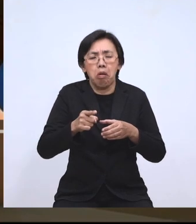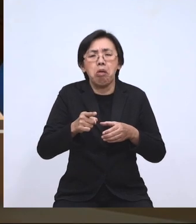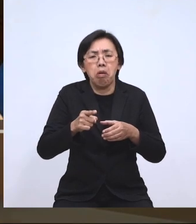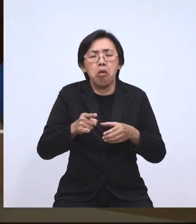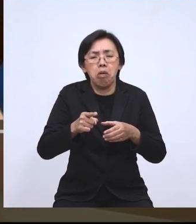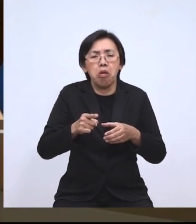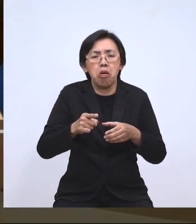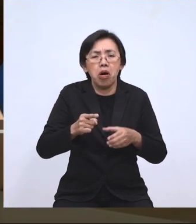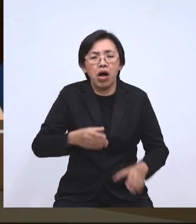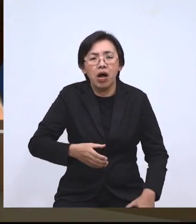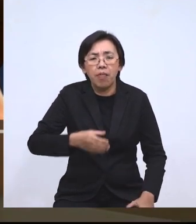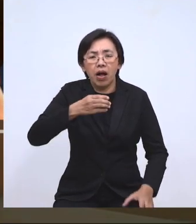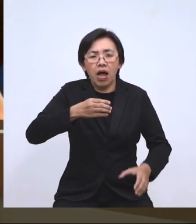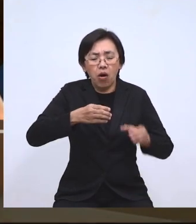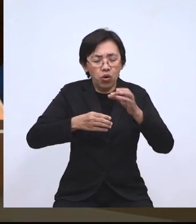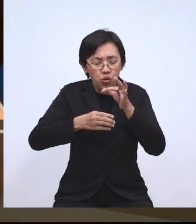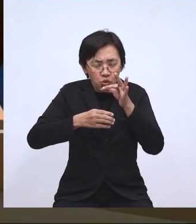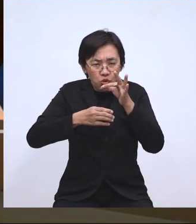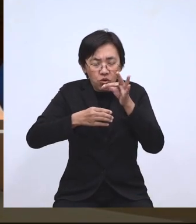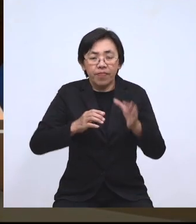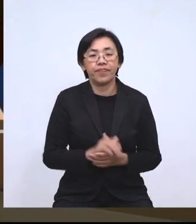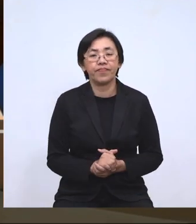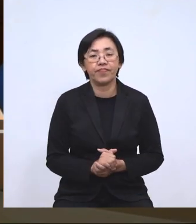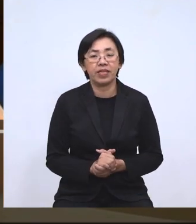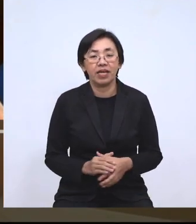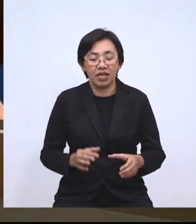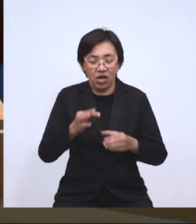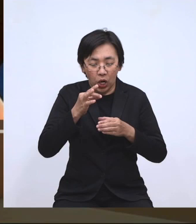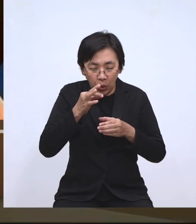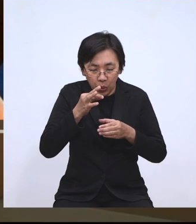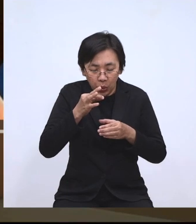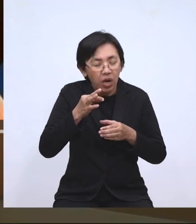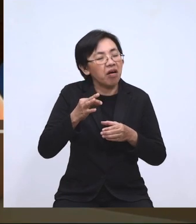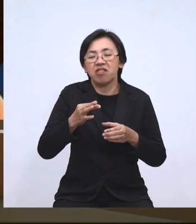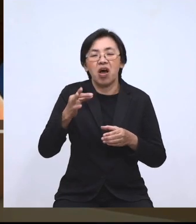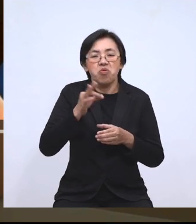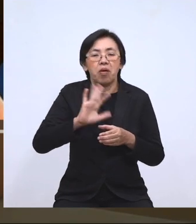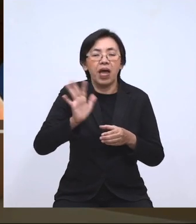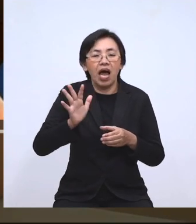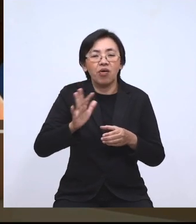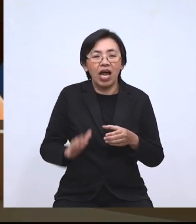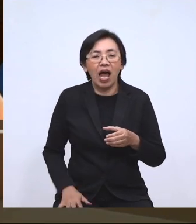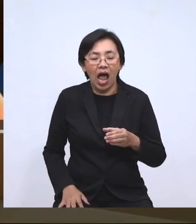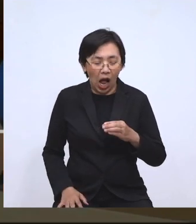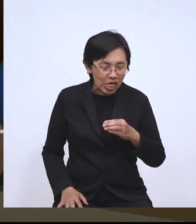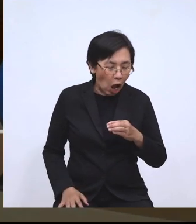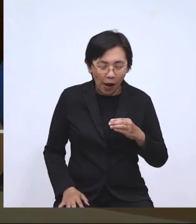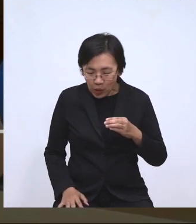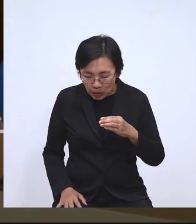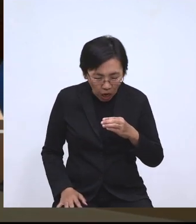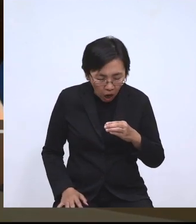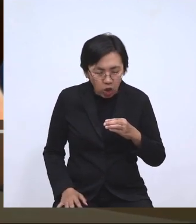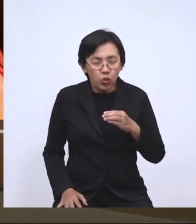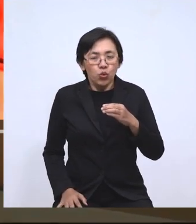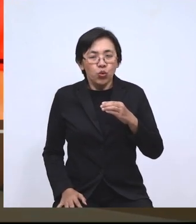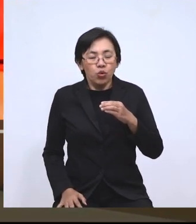แล้วก็มาดื่ม ใช่ อีกอย่างนึงก็อาจจะใช้มืออีกข้างจับหลอดแต่แม่มอสจะไม่จับ ค่ะจะใช้เอาปากควานหาหลอดใช่ไหม